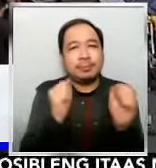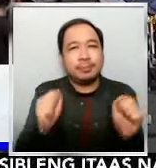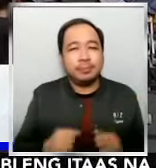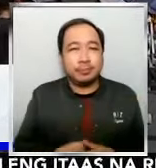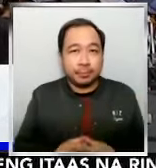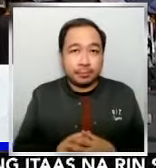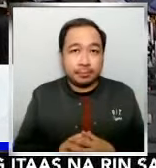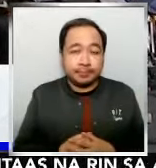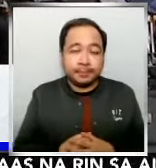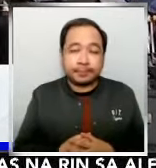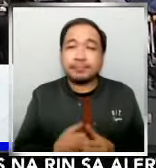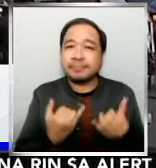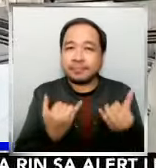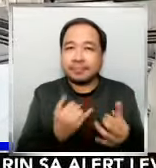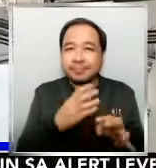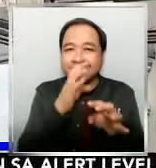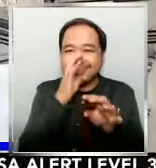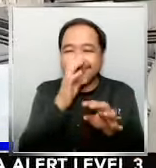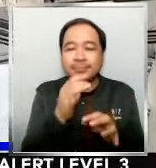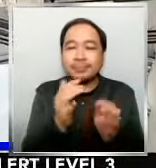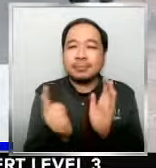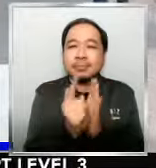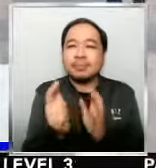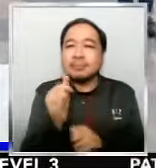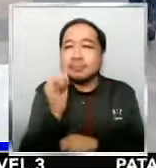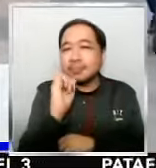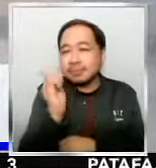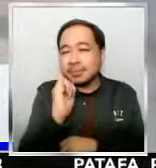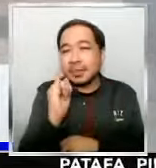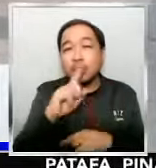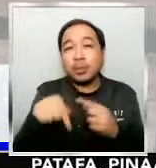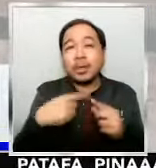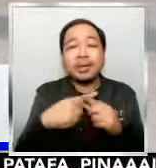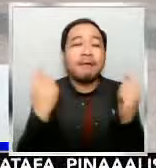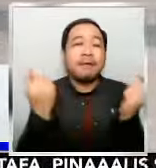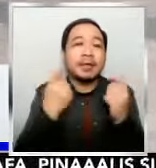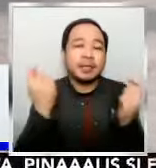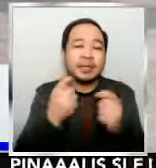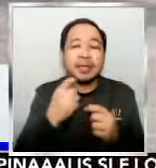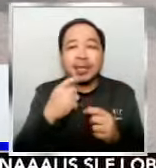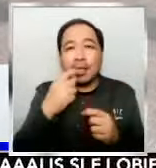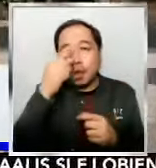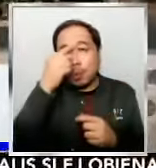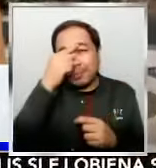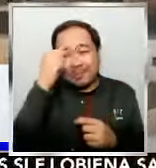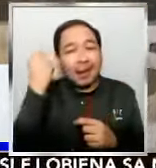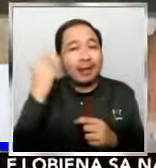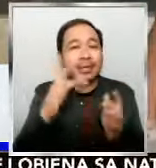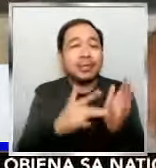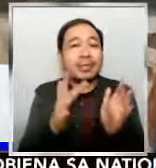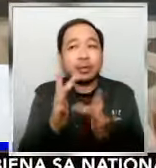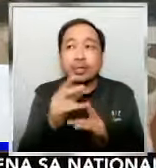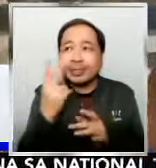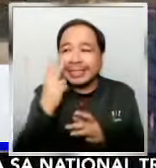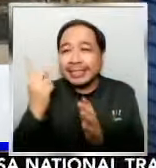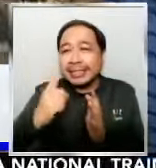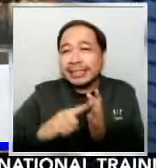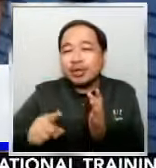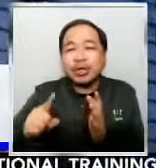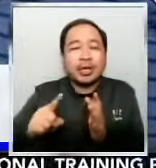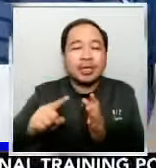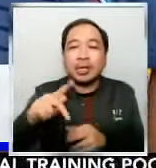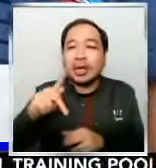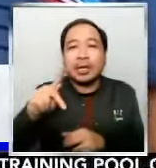daw ipatutupad ang liquor ban sa pista ng itim na Nazareno. Ininspeksyon din Moreno ang kartilya ng Katipunan Shrine, ang venue para sa pagbabakuna